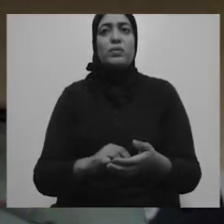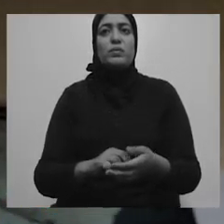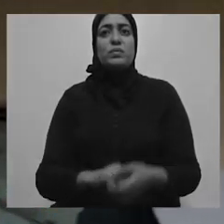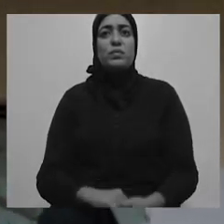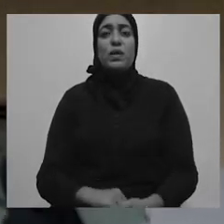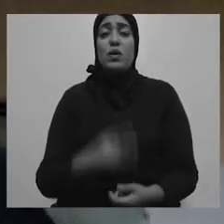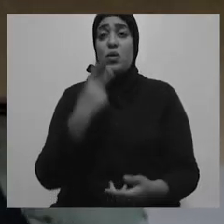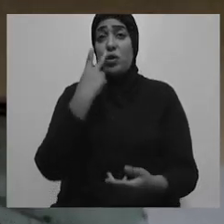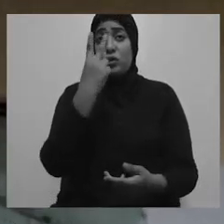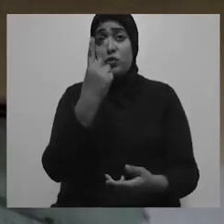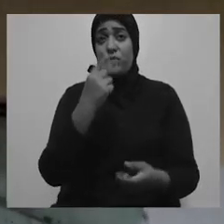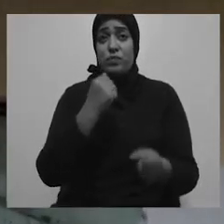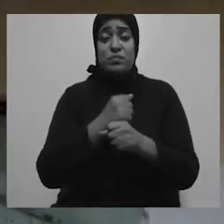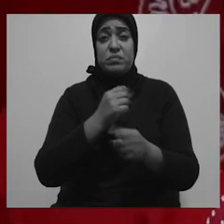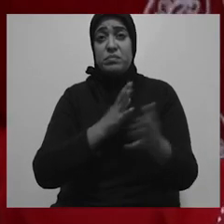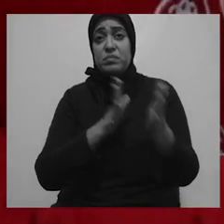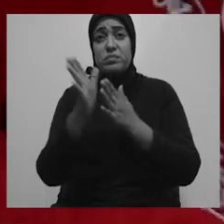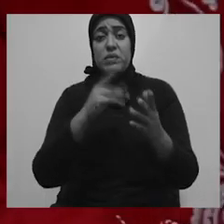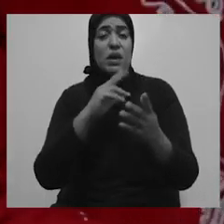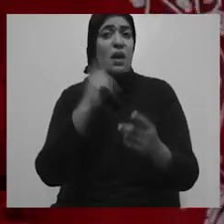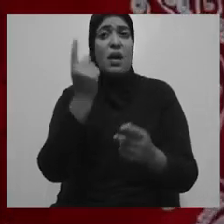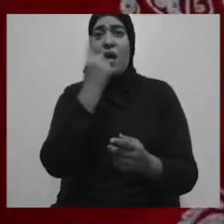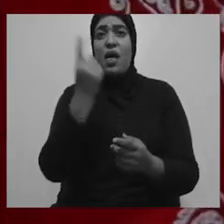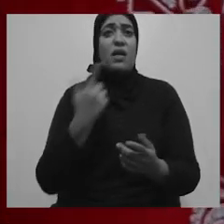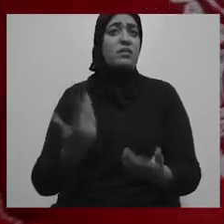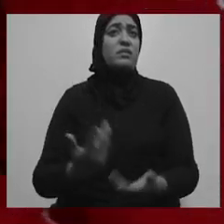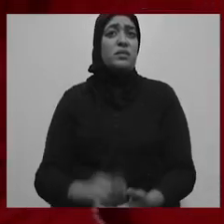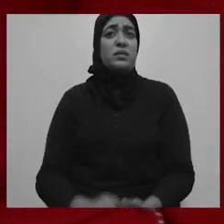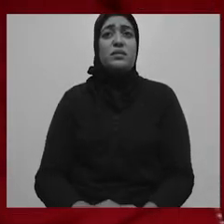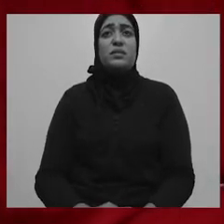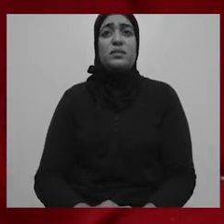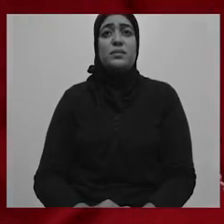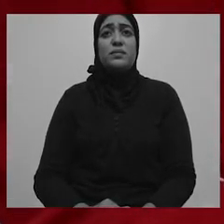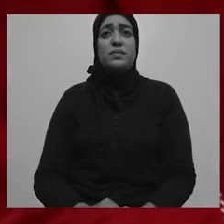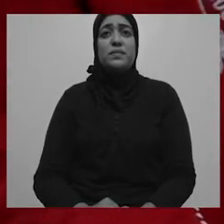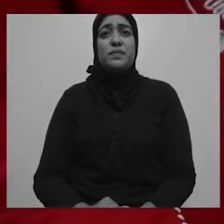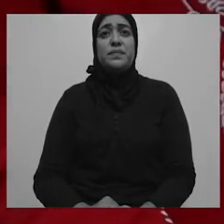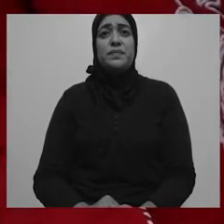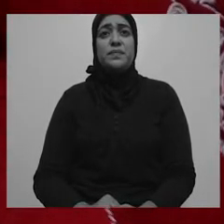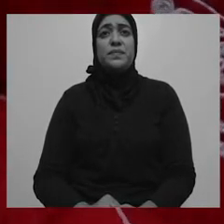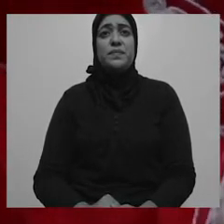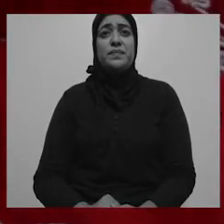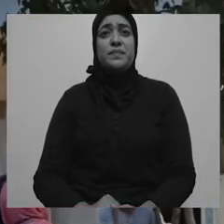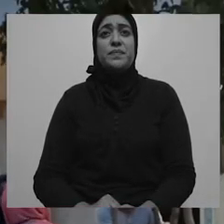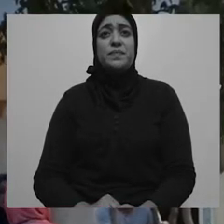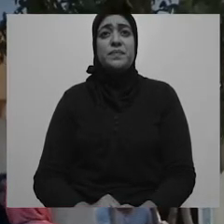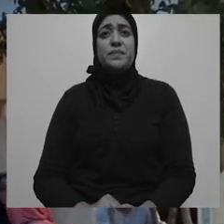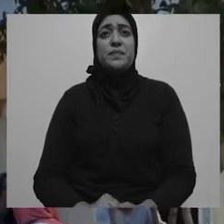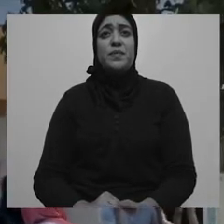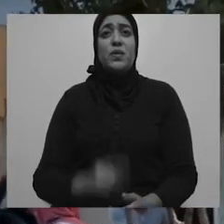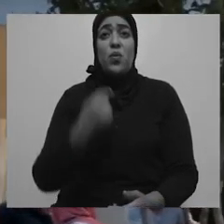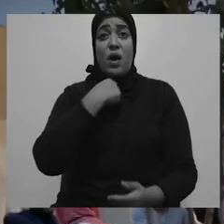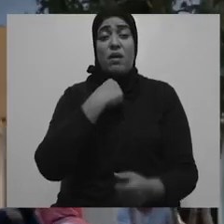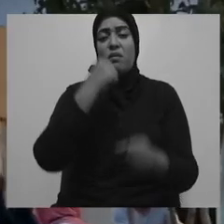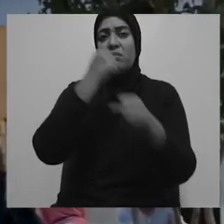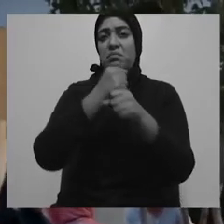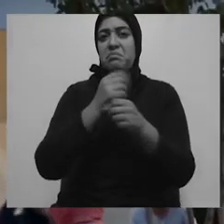participantes au projet mis en oeuvre par part est lourd pour impact beaucoup plus inclusif et également